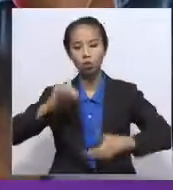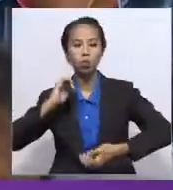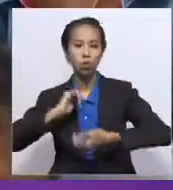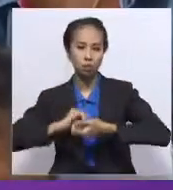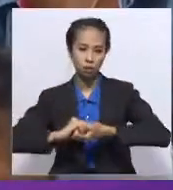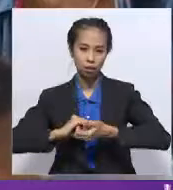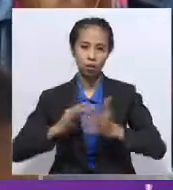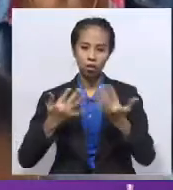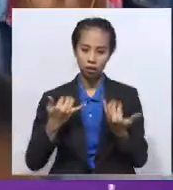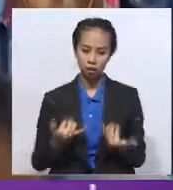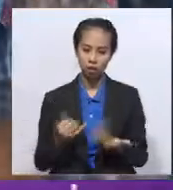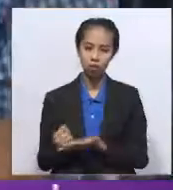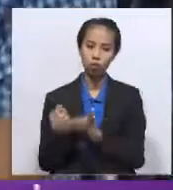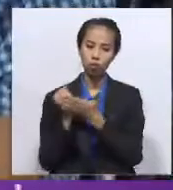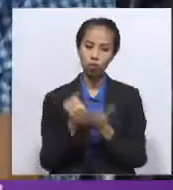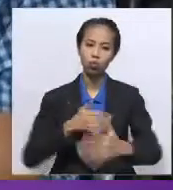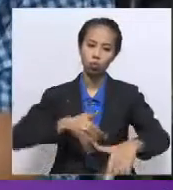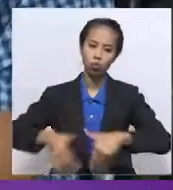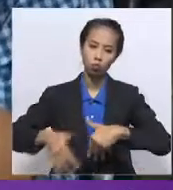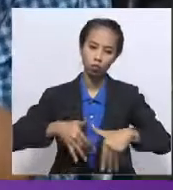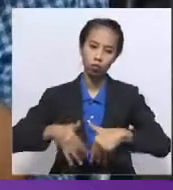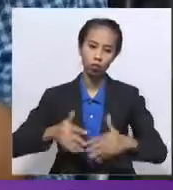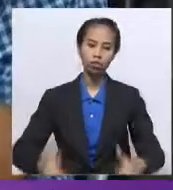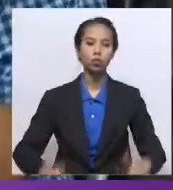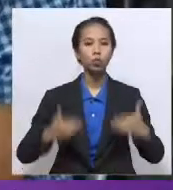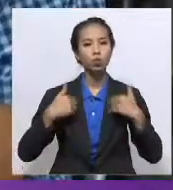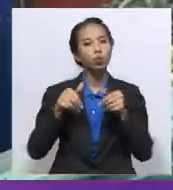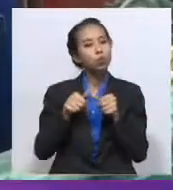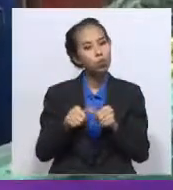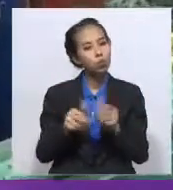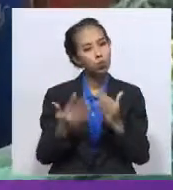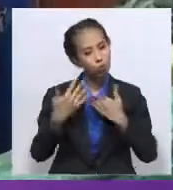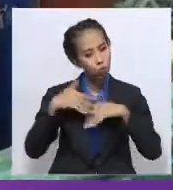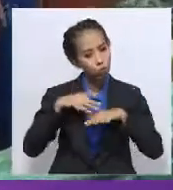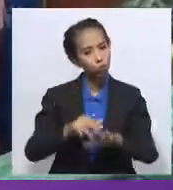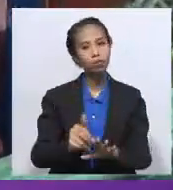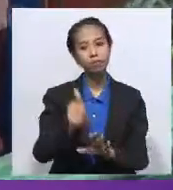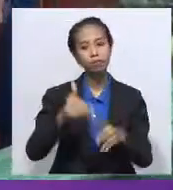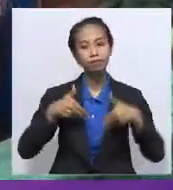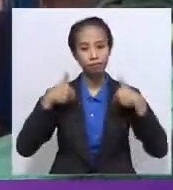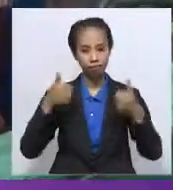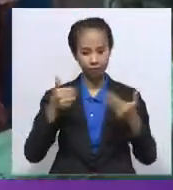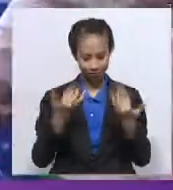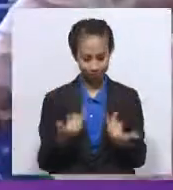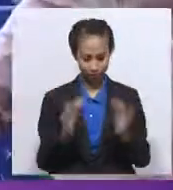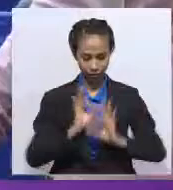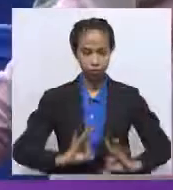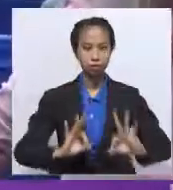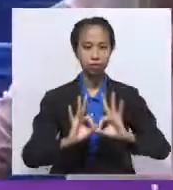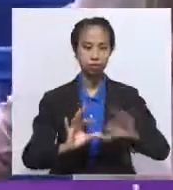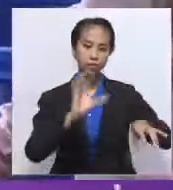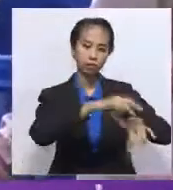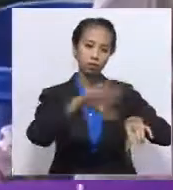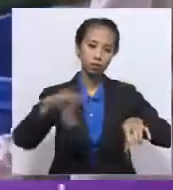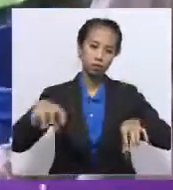สุดที่ทำให้ประชาชนในจังหวัดสมุทรสาครอยู่ร่วมกันอย่างมีความสุขทั้งนี้จะต้องอาศัยความร่วมมือร่วมใจจากทุกภ